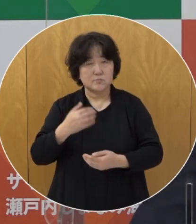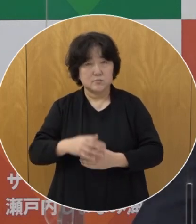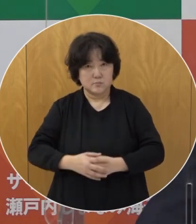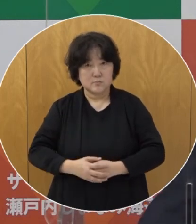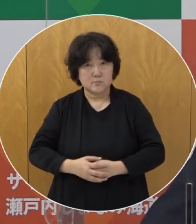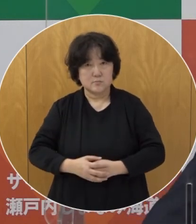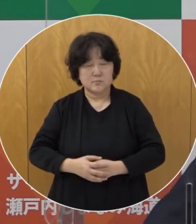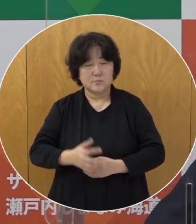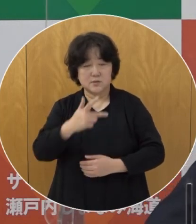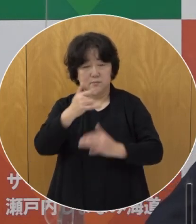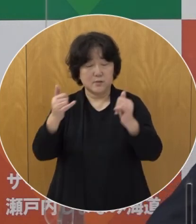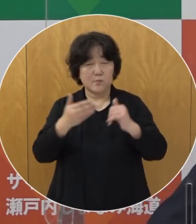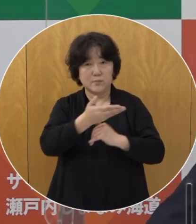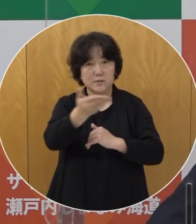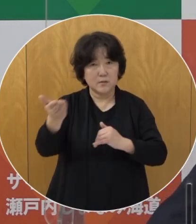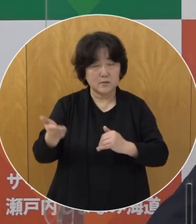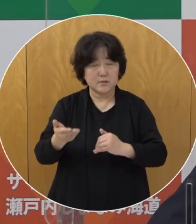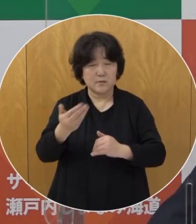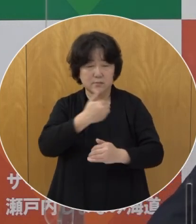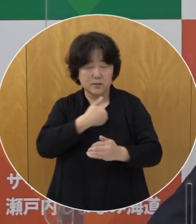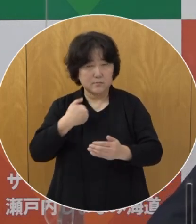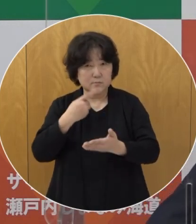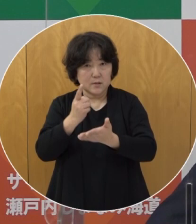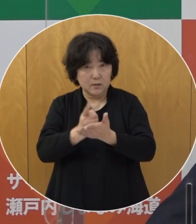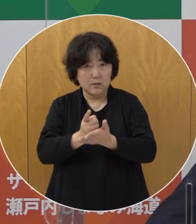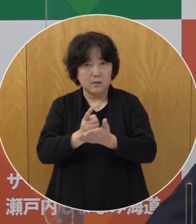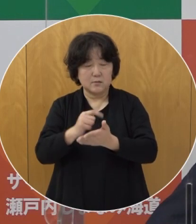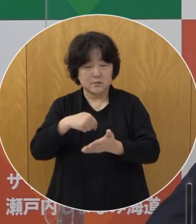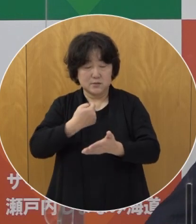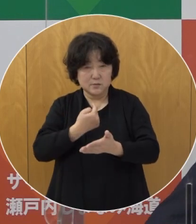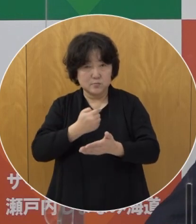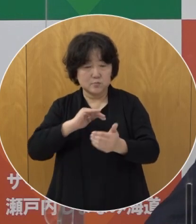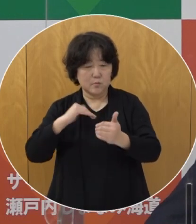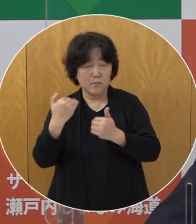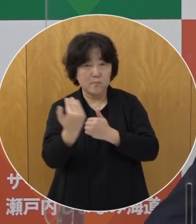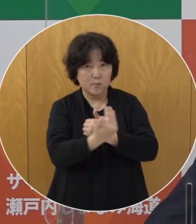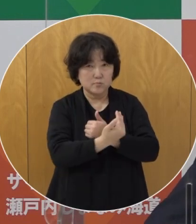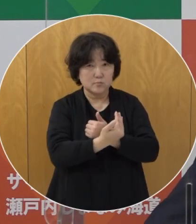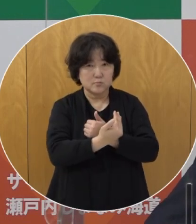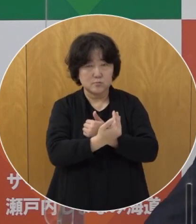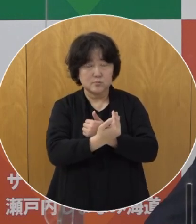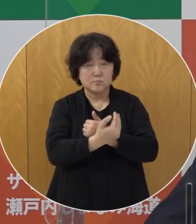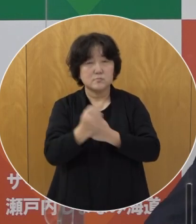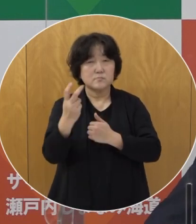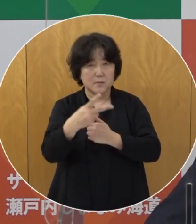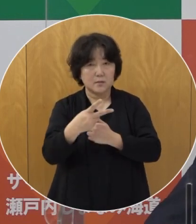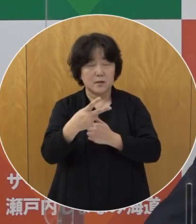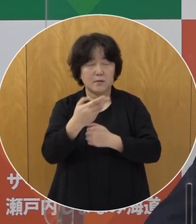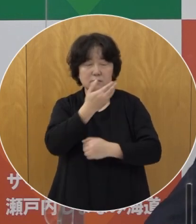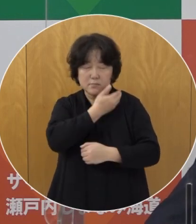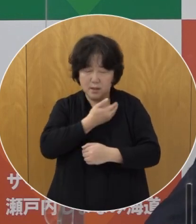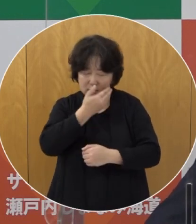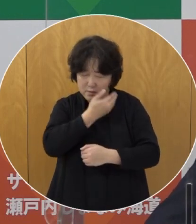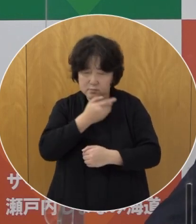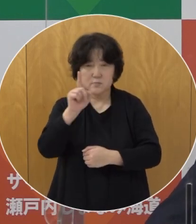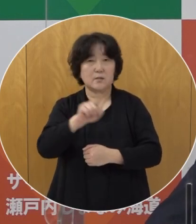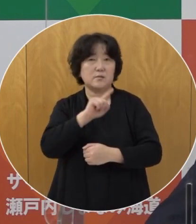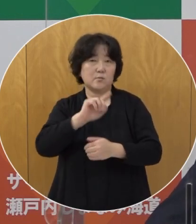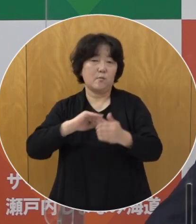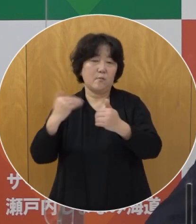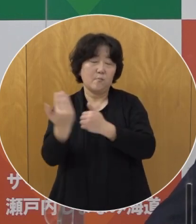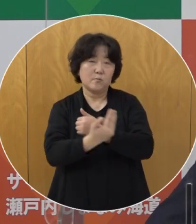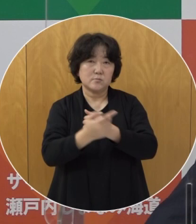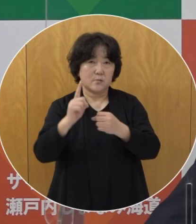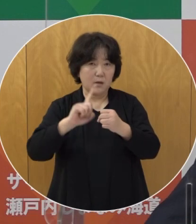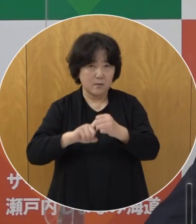さんにおかれましても可能な限り自分自身を守るため、あるいは大切な人を守る